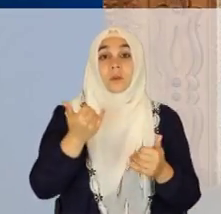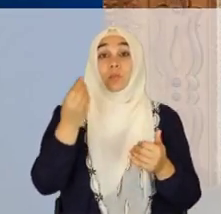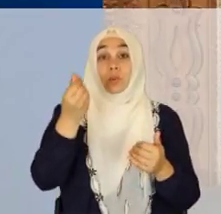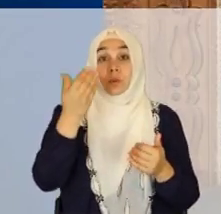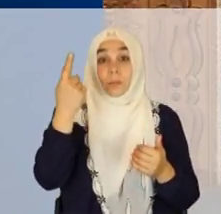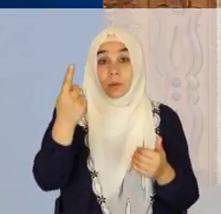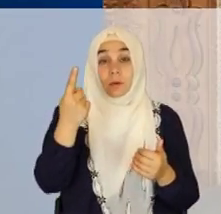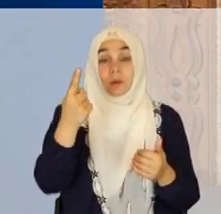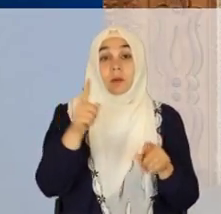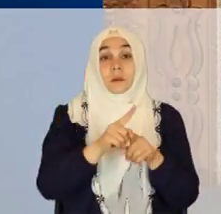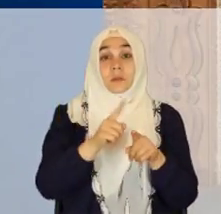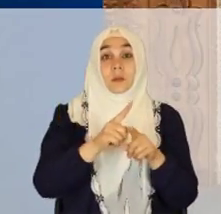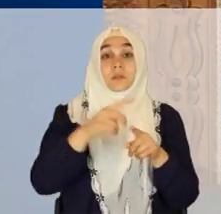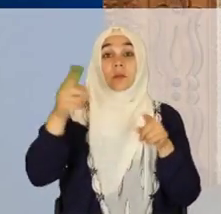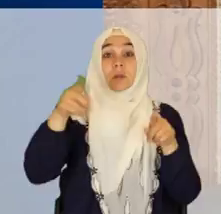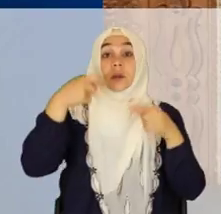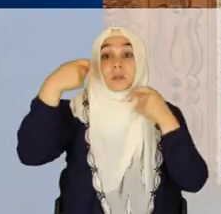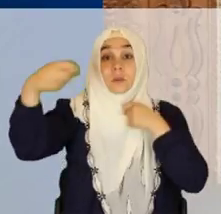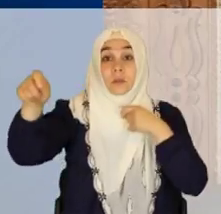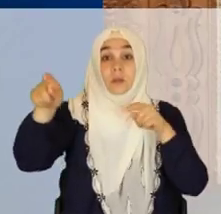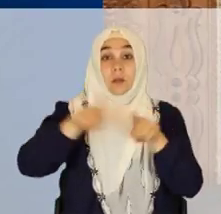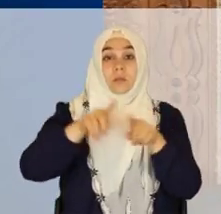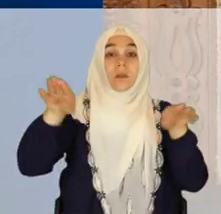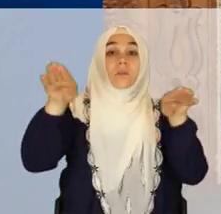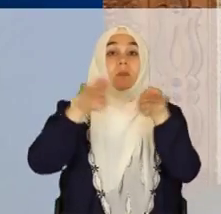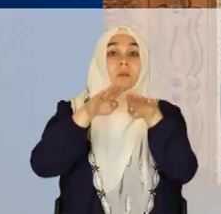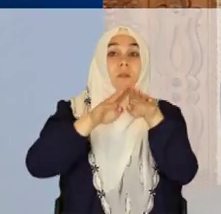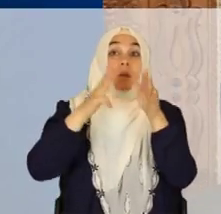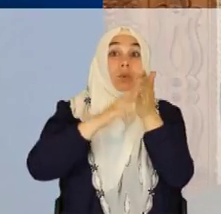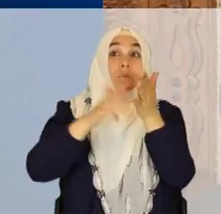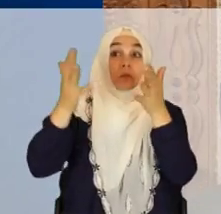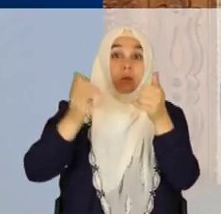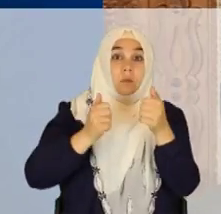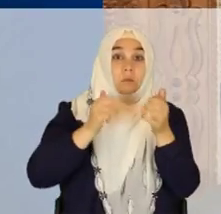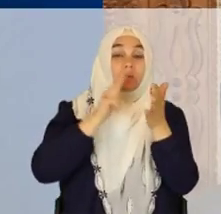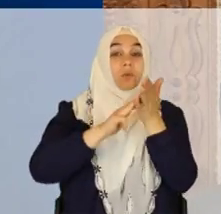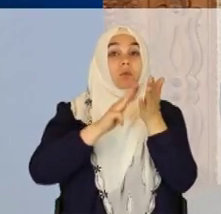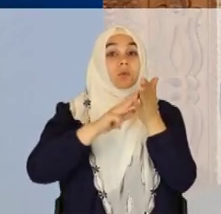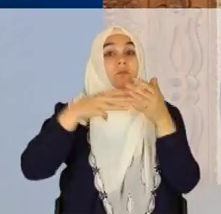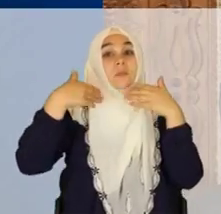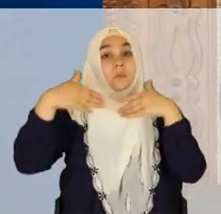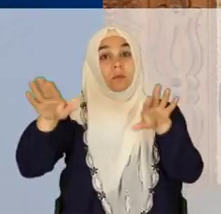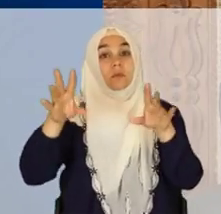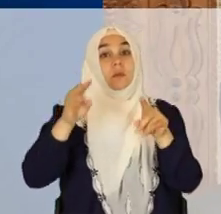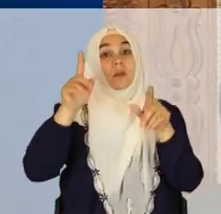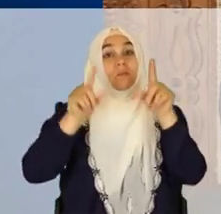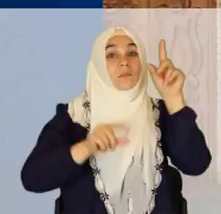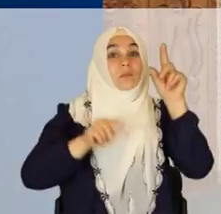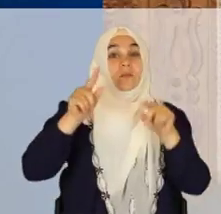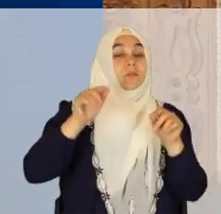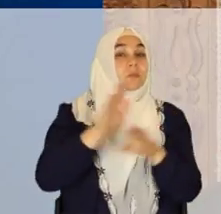jinsdagi pulni bir-biriga sotganda barobar bo'lishi kerak. Biri oz, biri ko'p bo'lishi mumkin emas